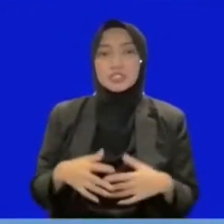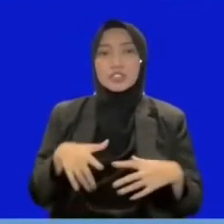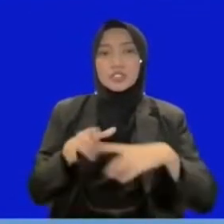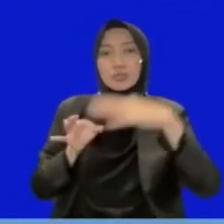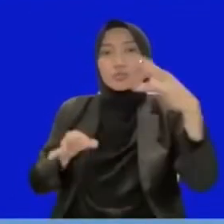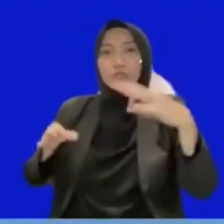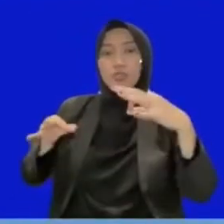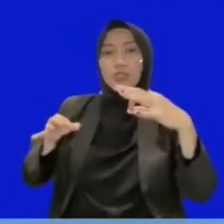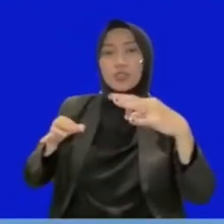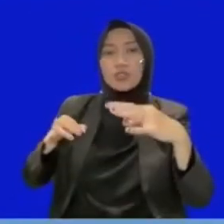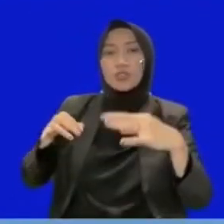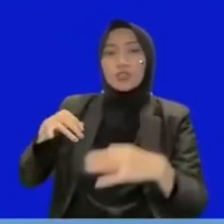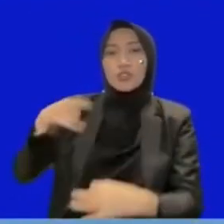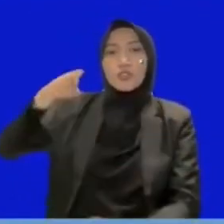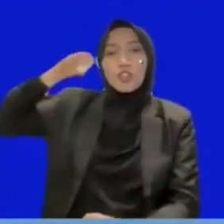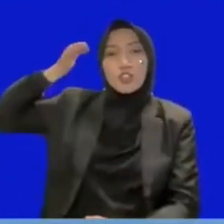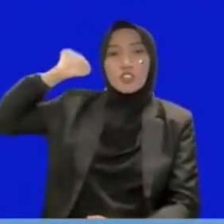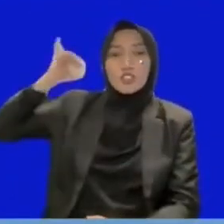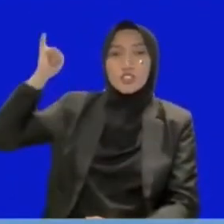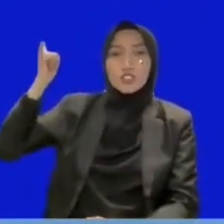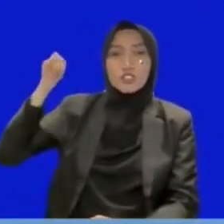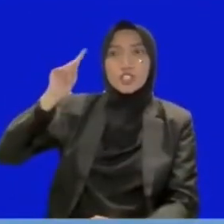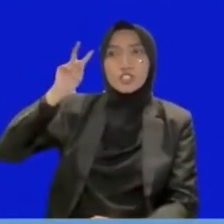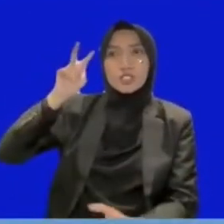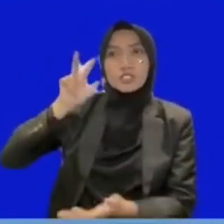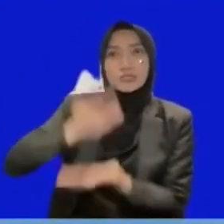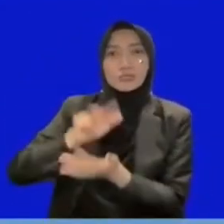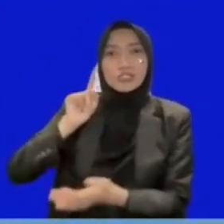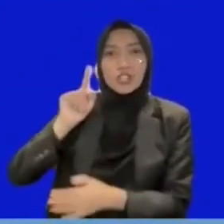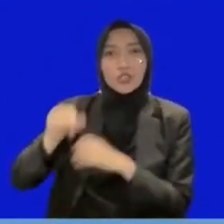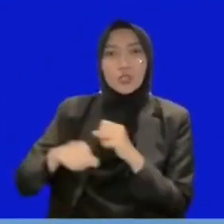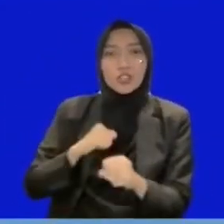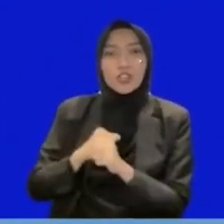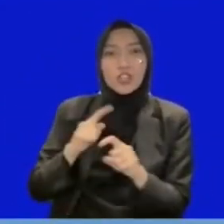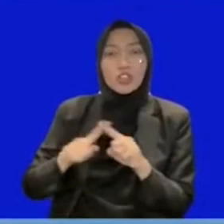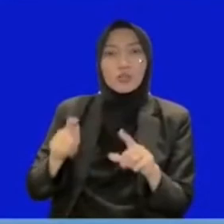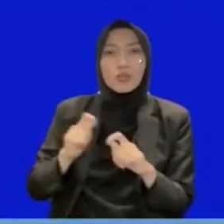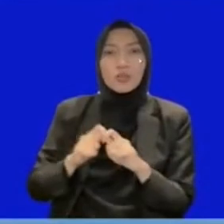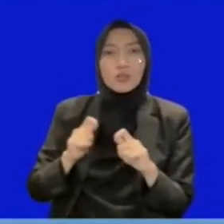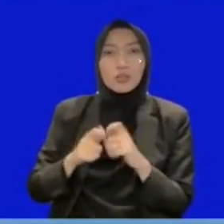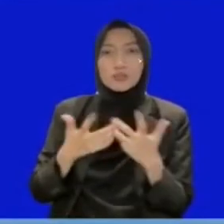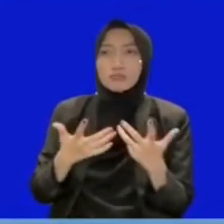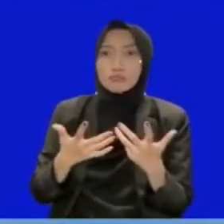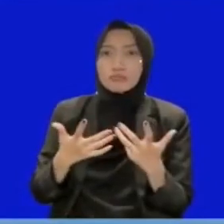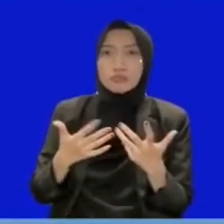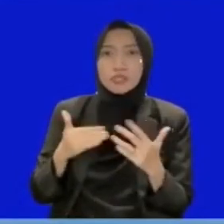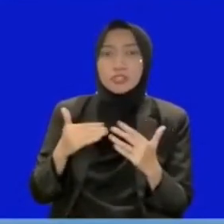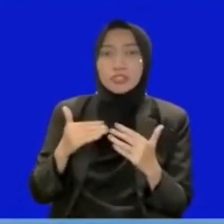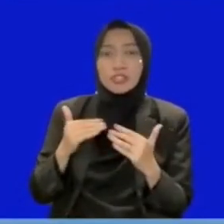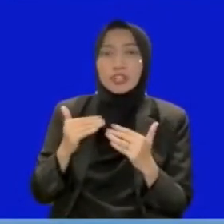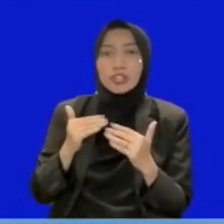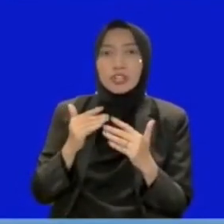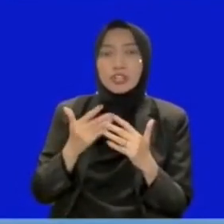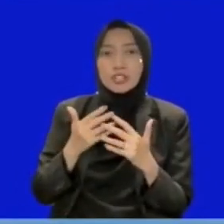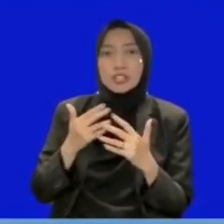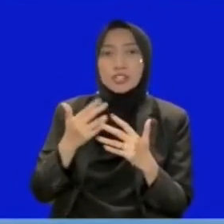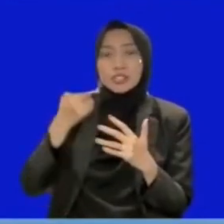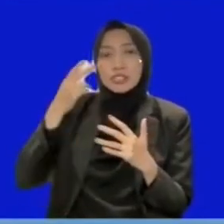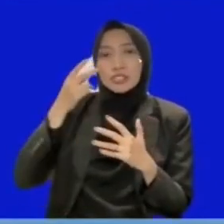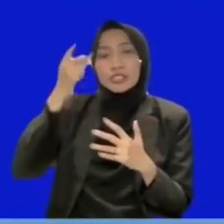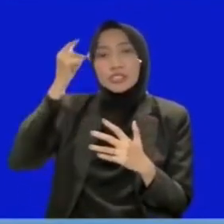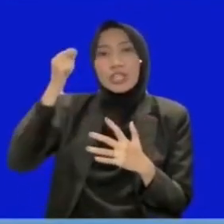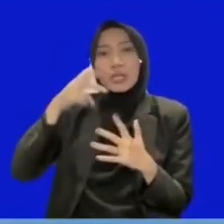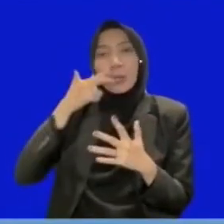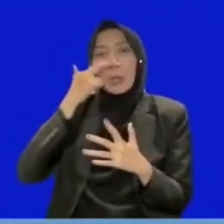Yogyakarta ini baru 1 tahun ya kurang lebih ditetapkan, tapi sudah membuat apa ya, loncatan yang sangat keren menurut saya,